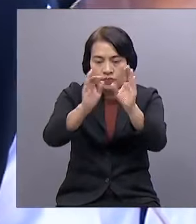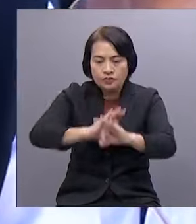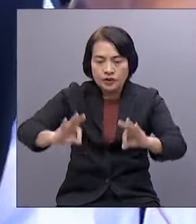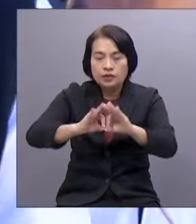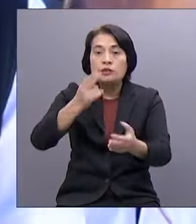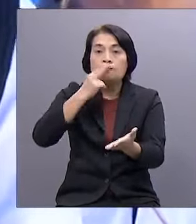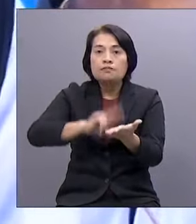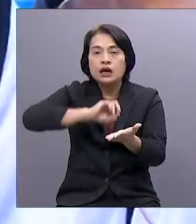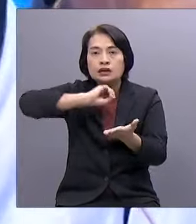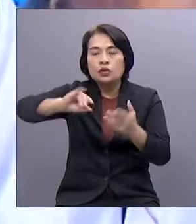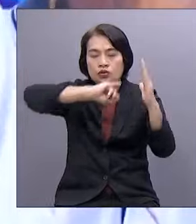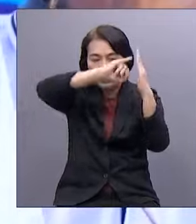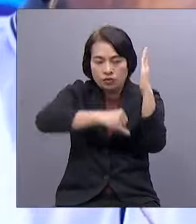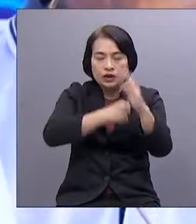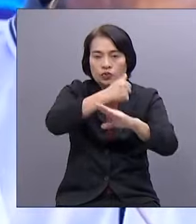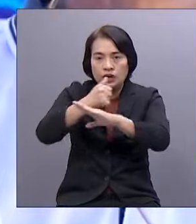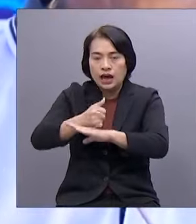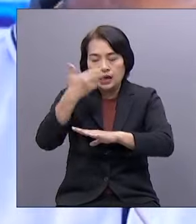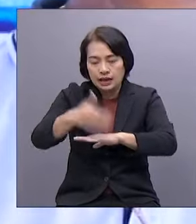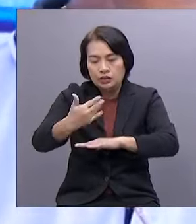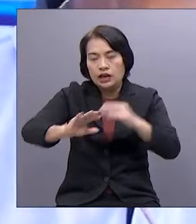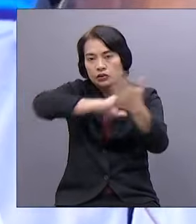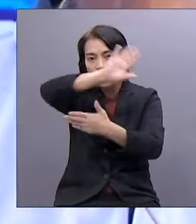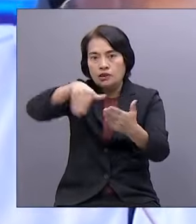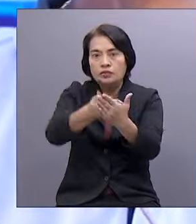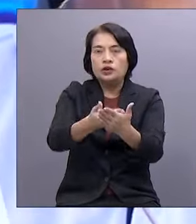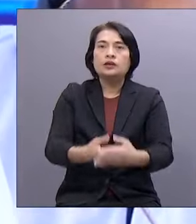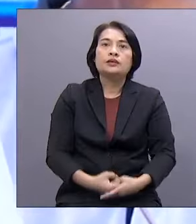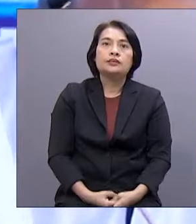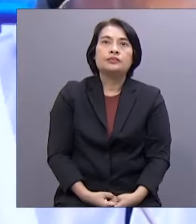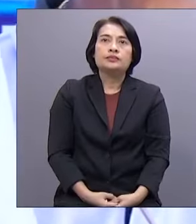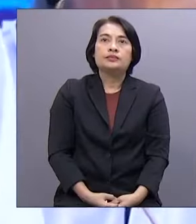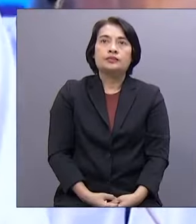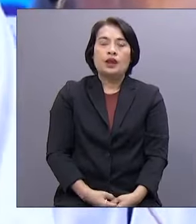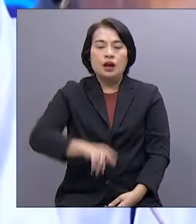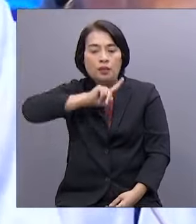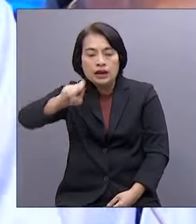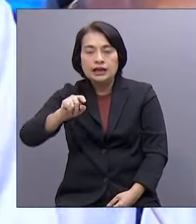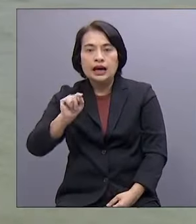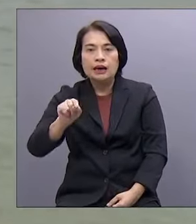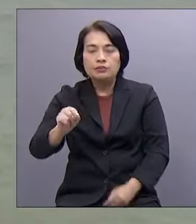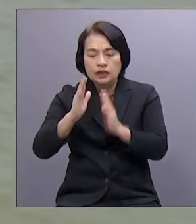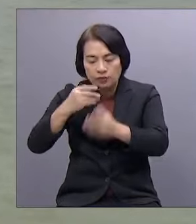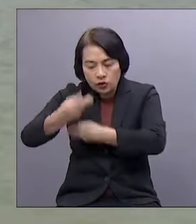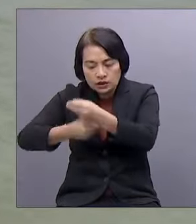ผู้ว่าราชการจังหวัดทุกจังหวัดเพื่อที่จะสืบไปถึงต้นตอก็คือผู้ขาย